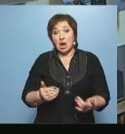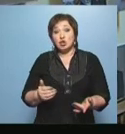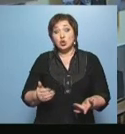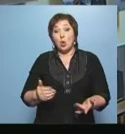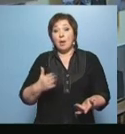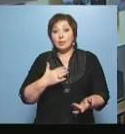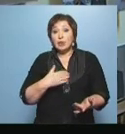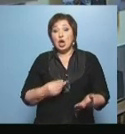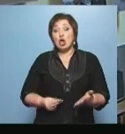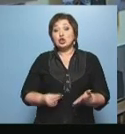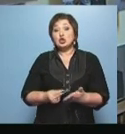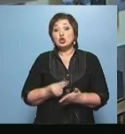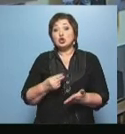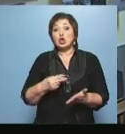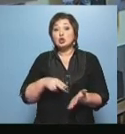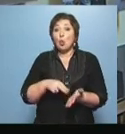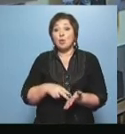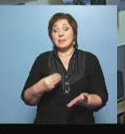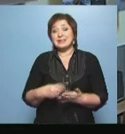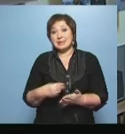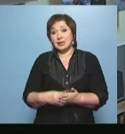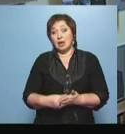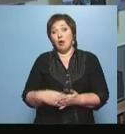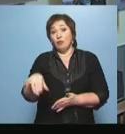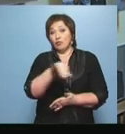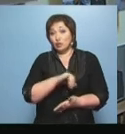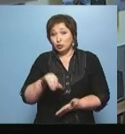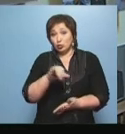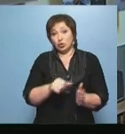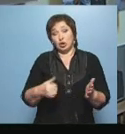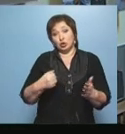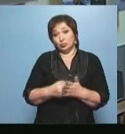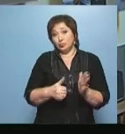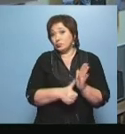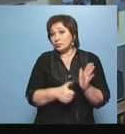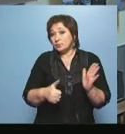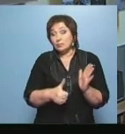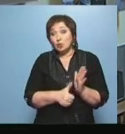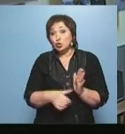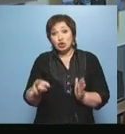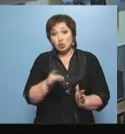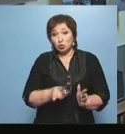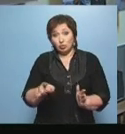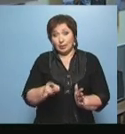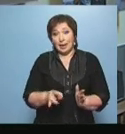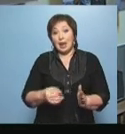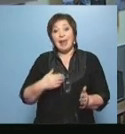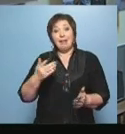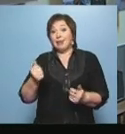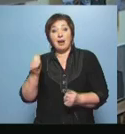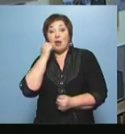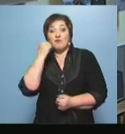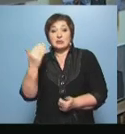Уровень стоимости цен в Удмуртии от 200 до 600 в разных вузах. Не так, как в Москве, там